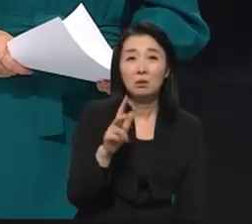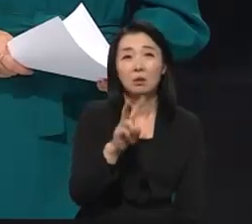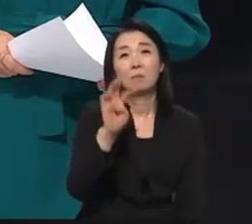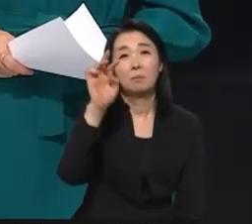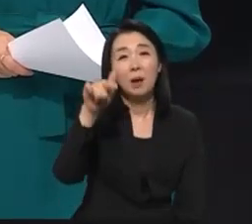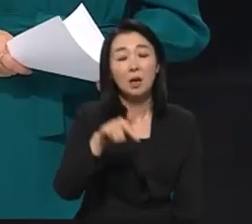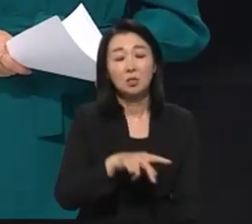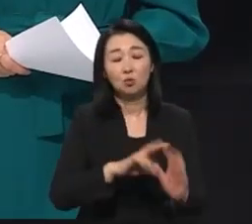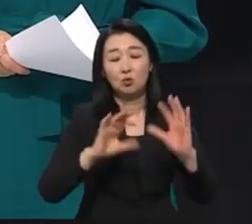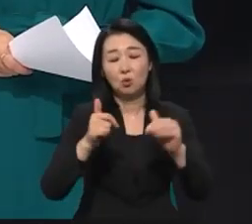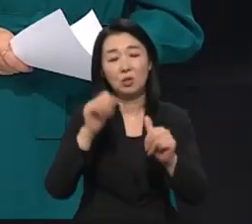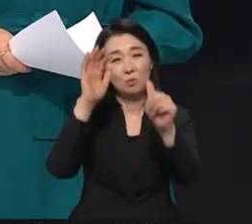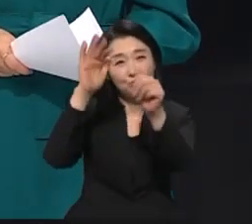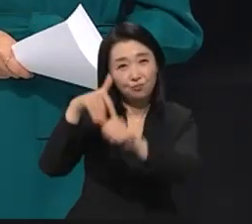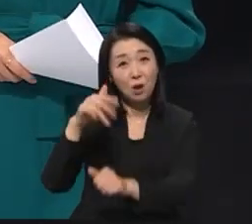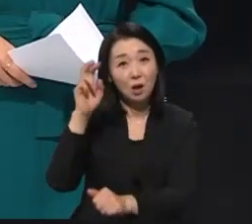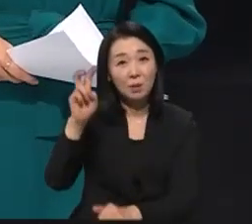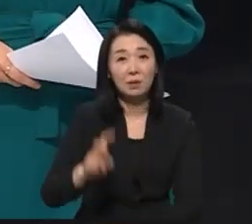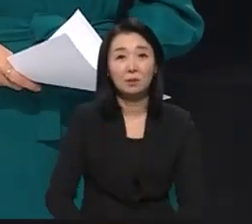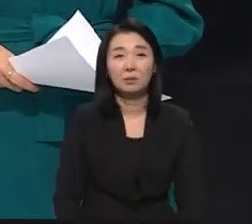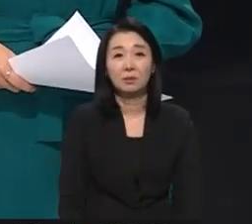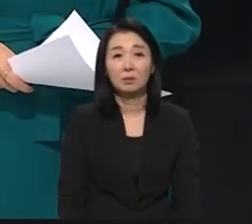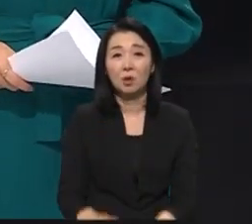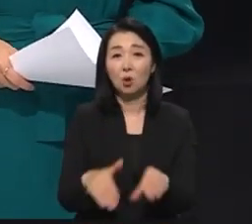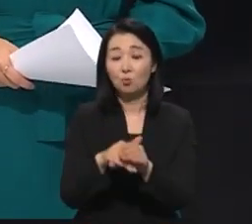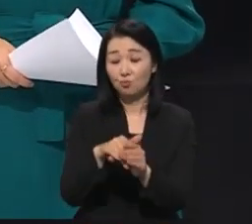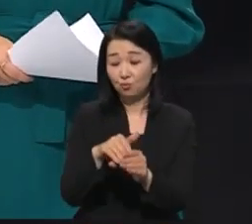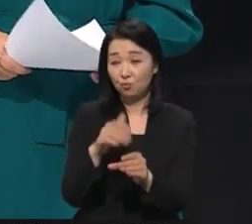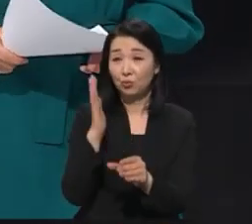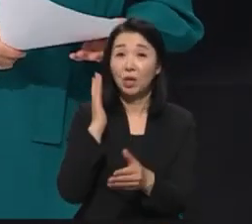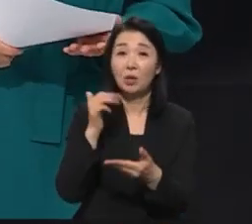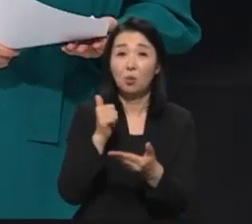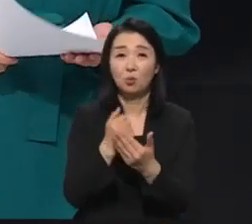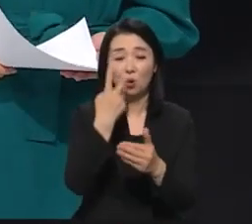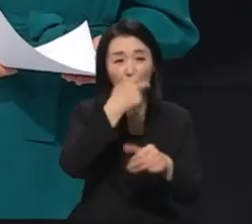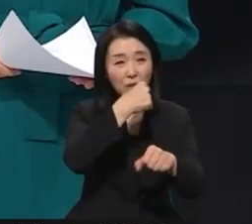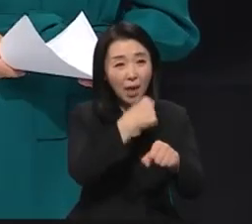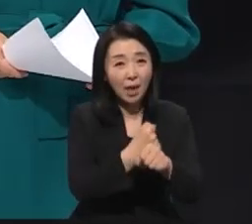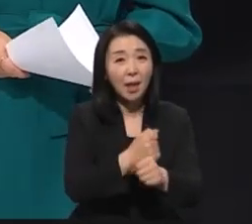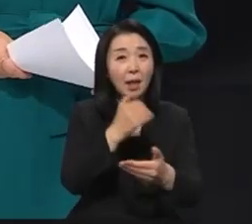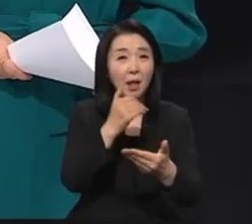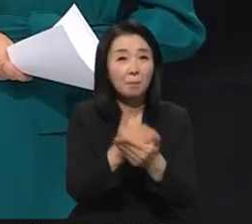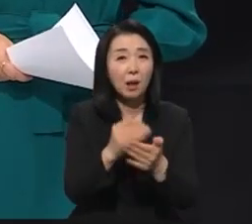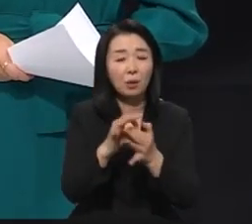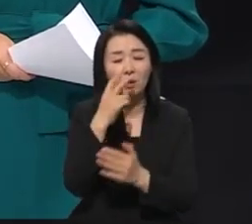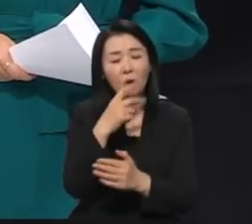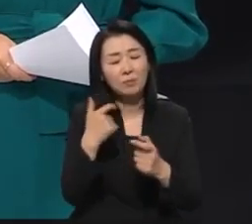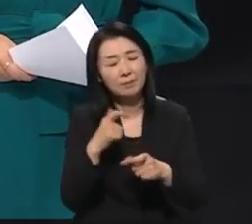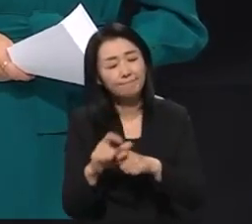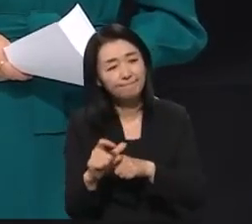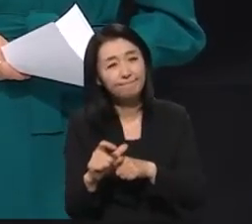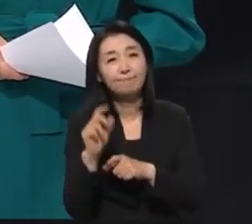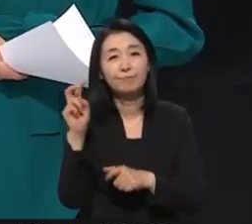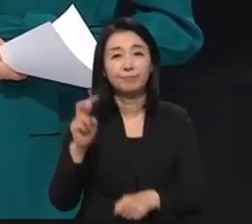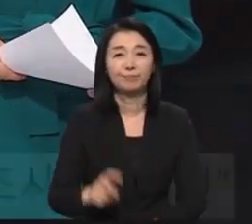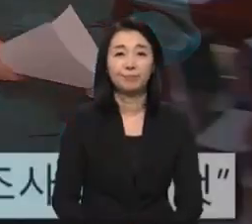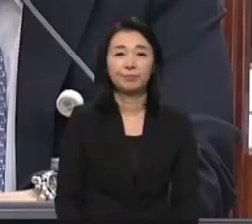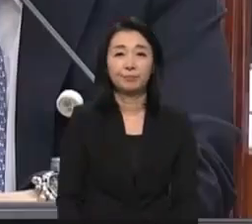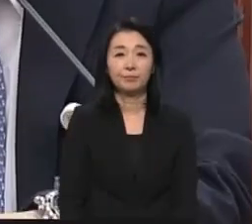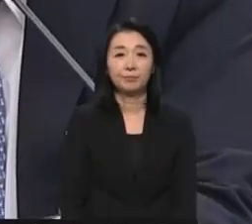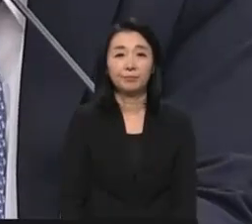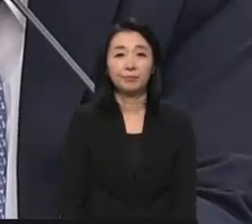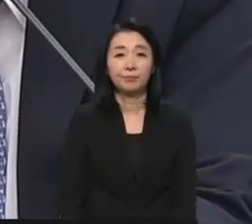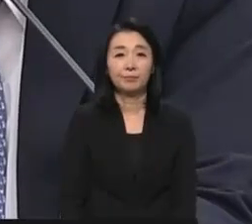국정원장도 곧 소환될 걸로 보입니다 문재인 전 대통령의 조사 여부를 두고도 검찰이 고심할 걸로 보입니다